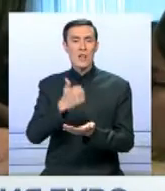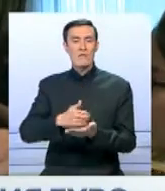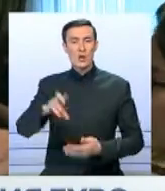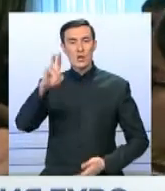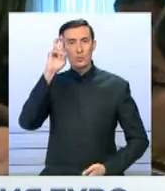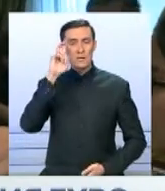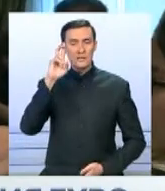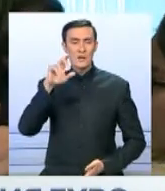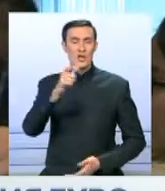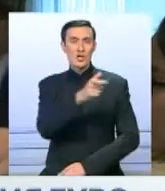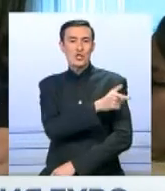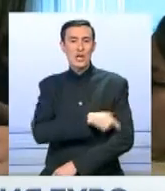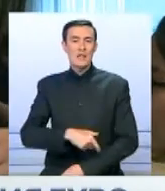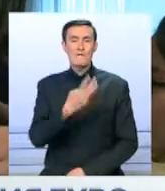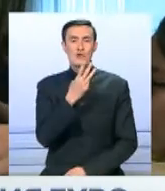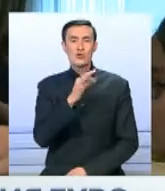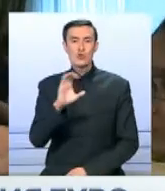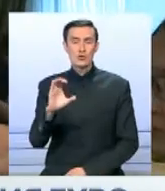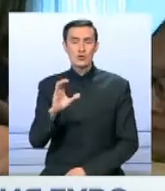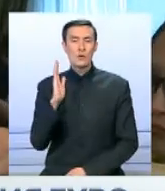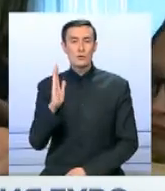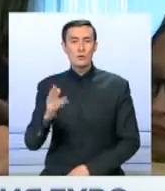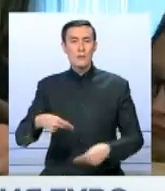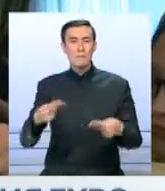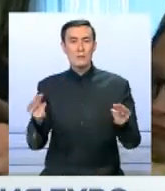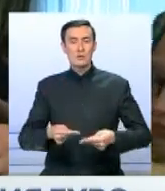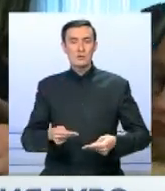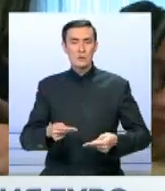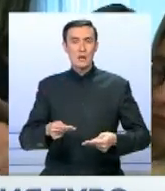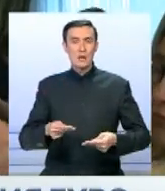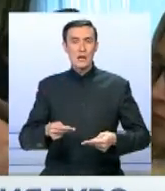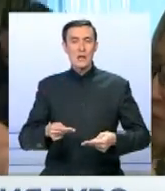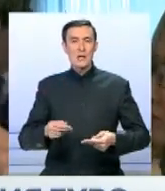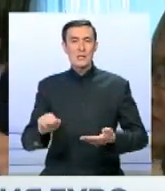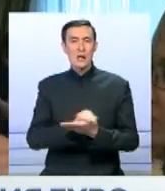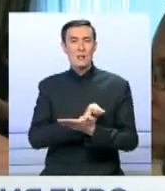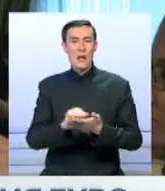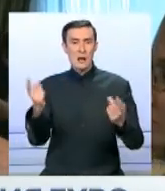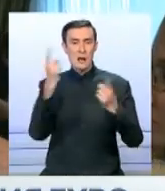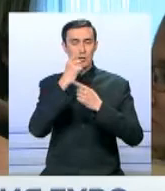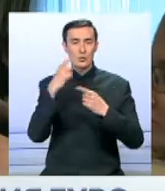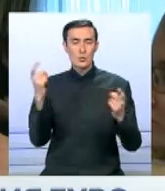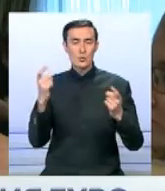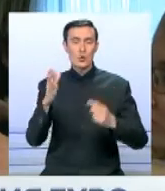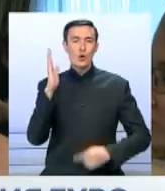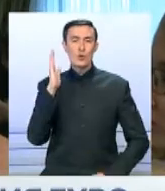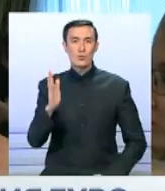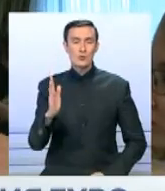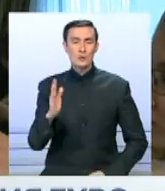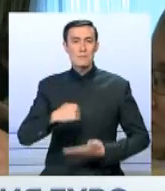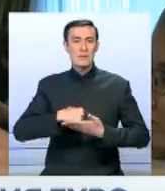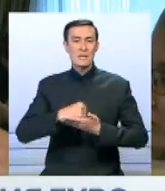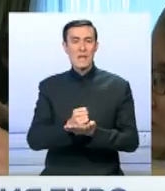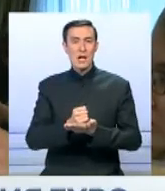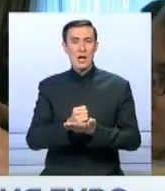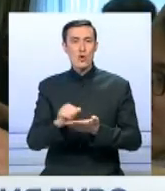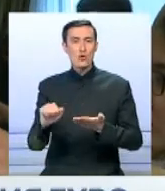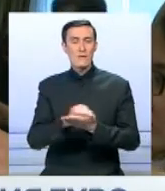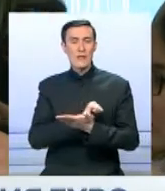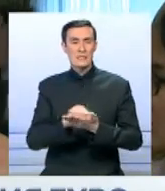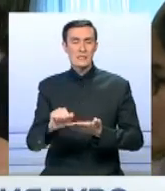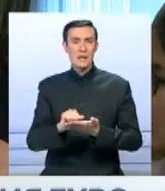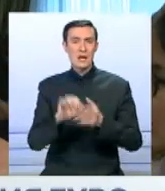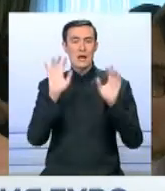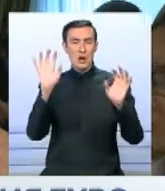государств, стран-членов ШОС подпишут Астанинскую декларацию. Будет принята конвенция ШОС